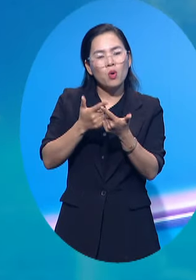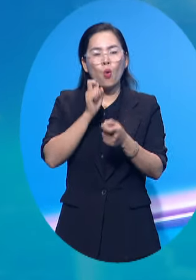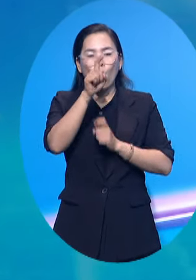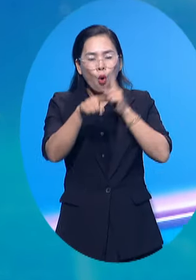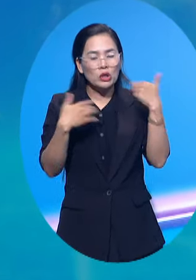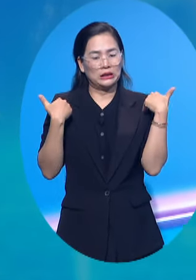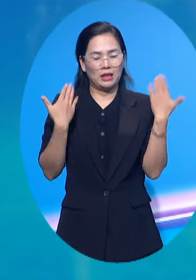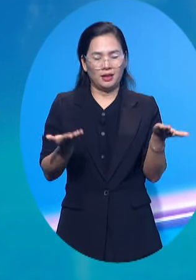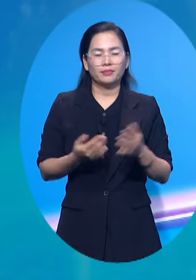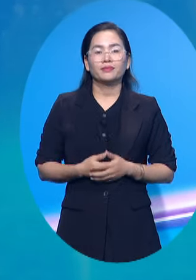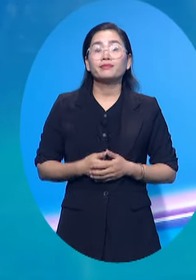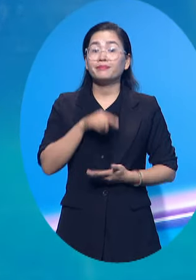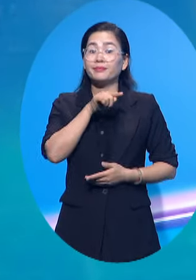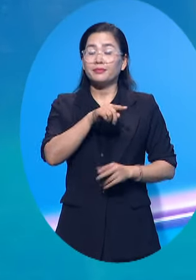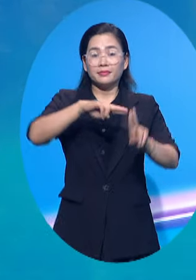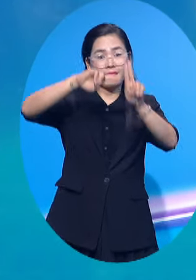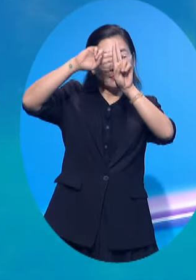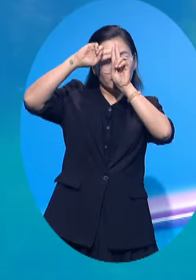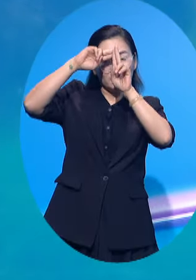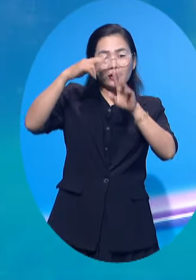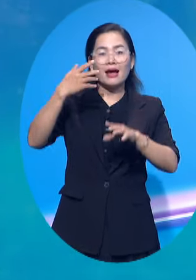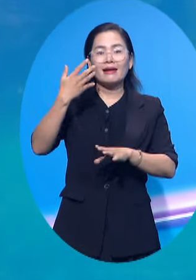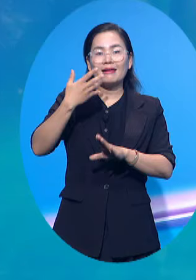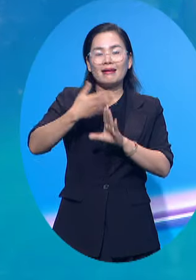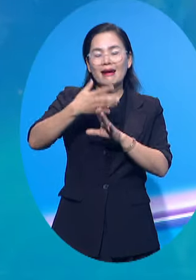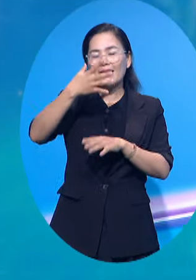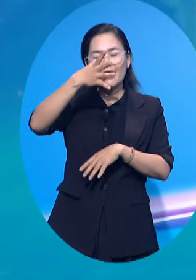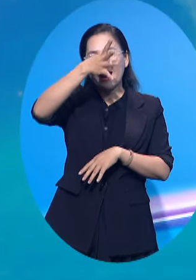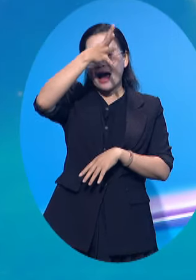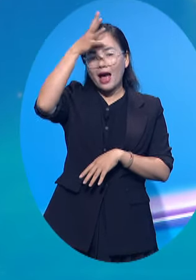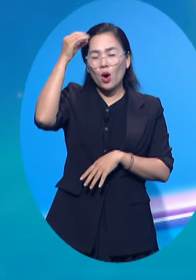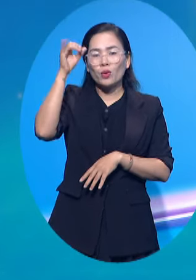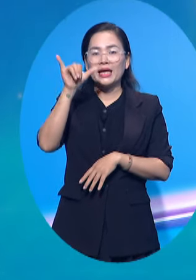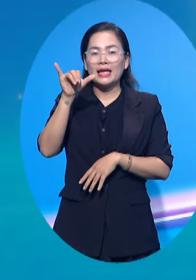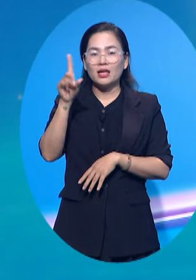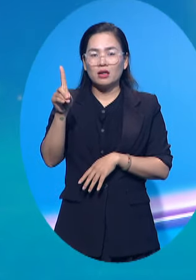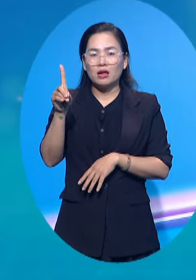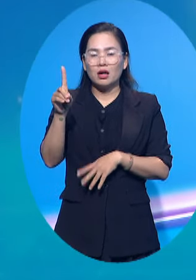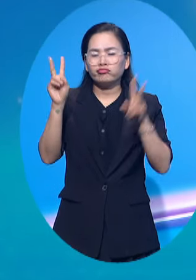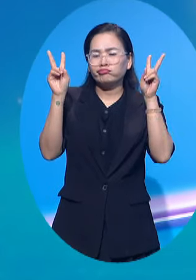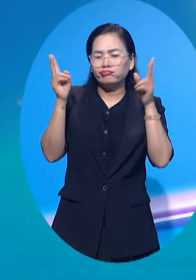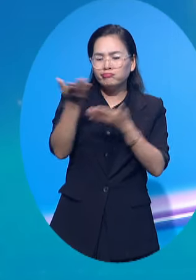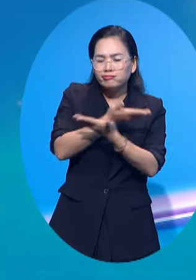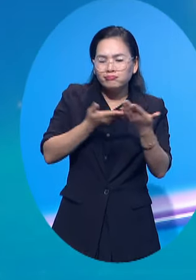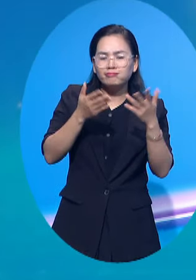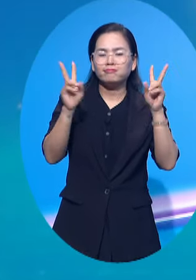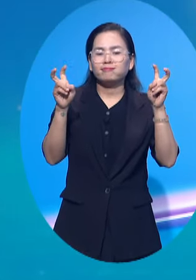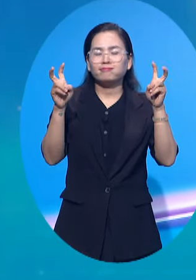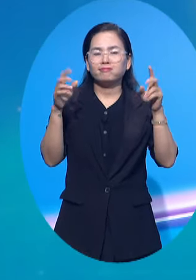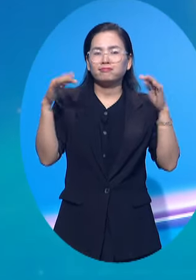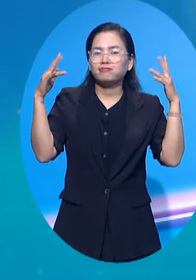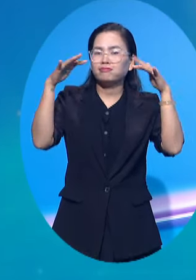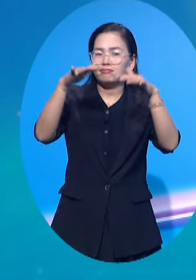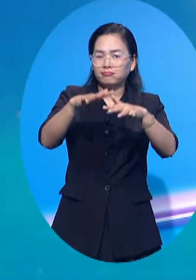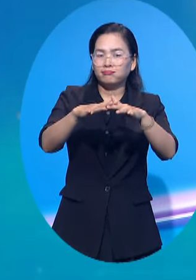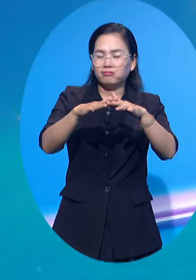sĩ, Bệnh viện Đại học Y Dược TP.HCM tổ chức chương trình sinh hoạt cộng đồng người bệnh với chủ đề Những tiến bộ trong điều trị bệnh Parkinson Thế